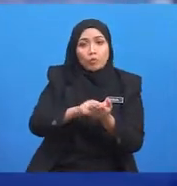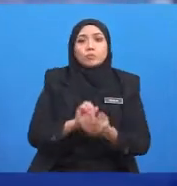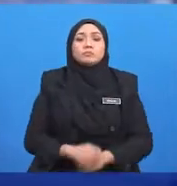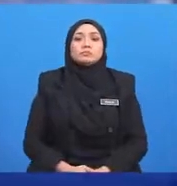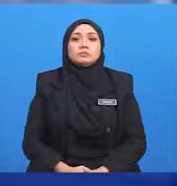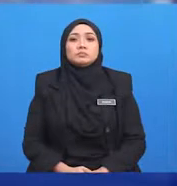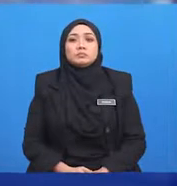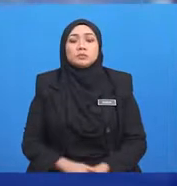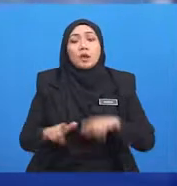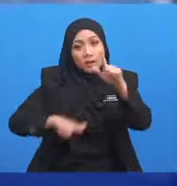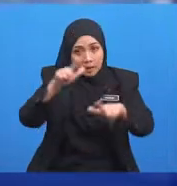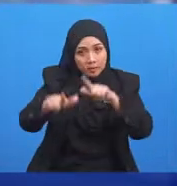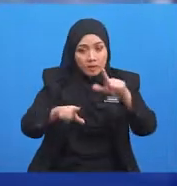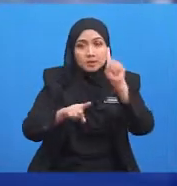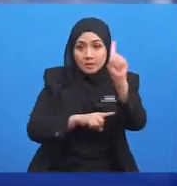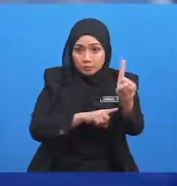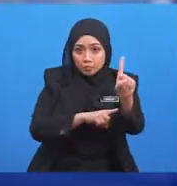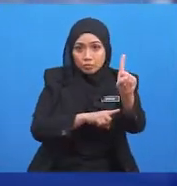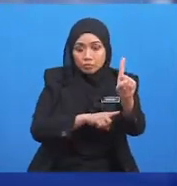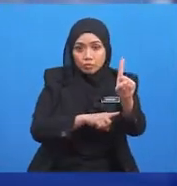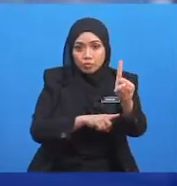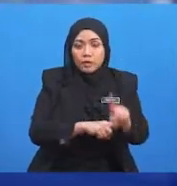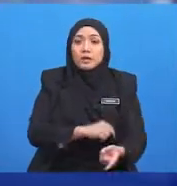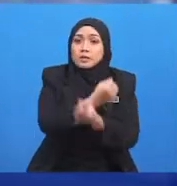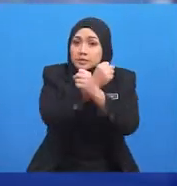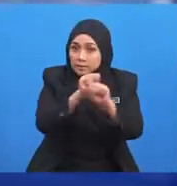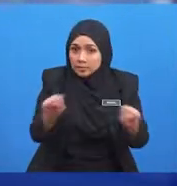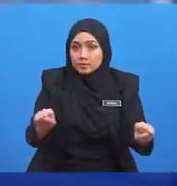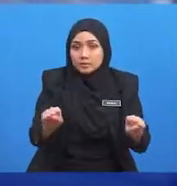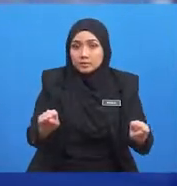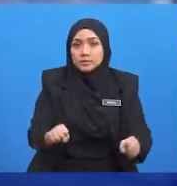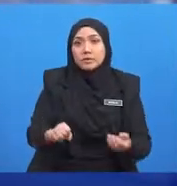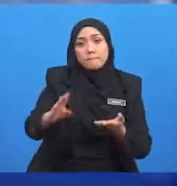Langkah pertama, sedia borang soal selidik.